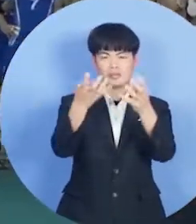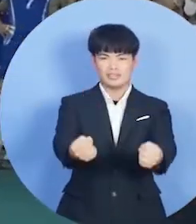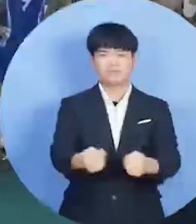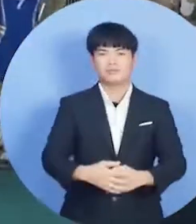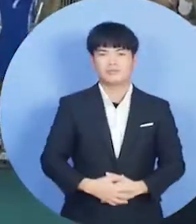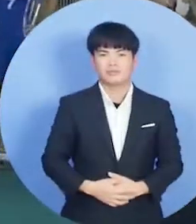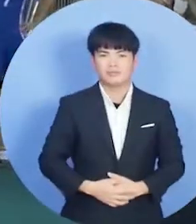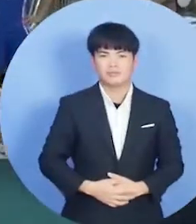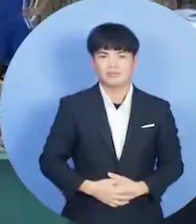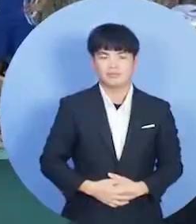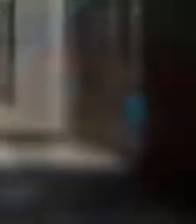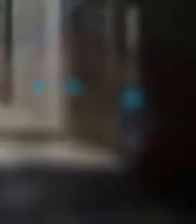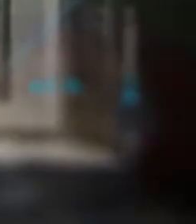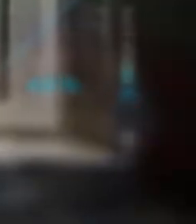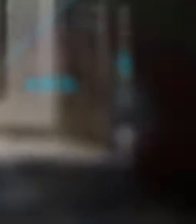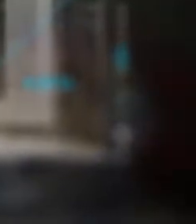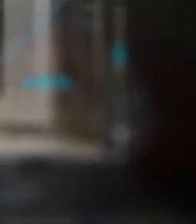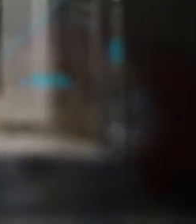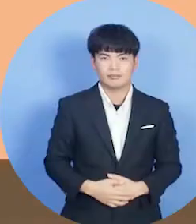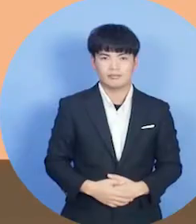예정입니다.